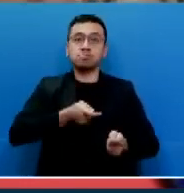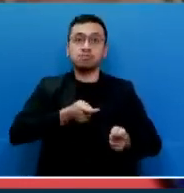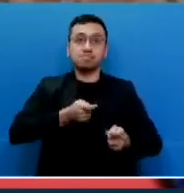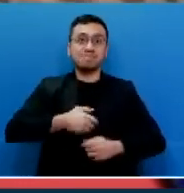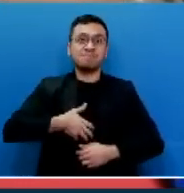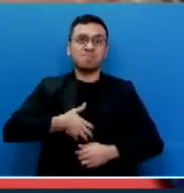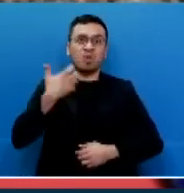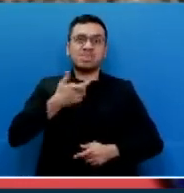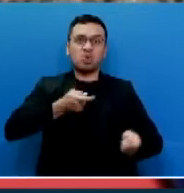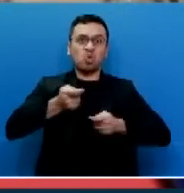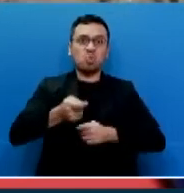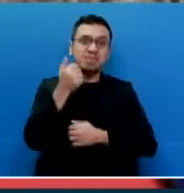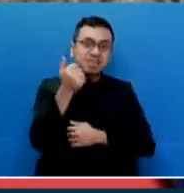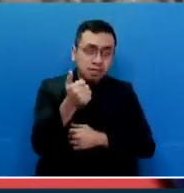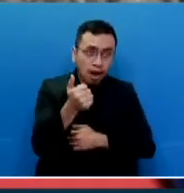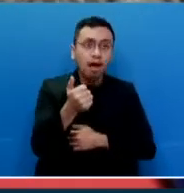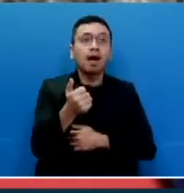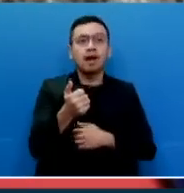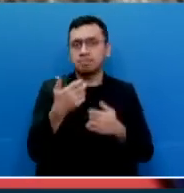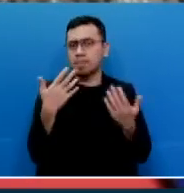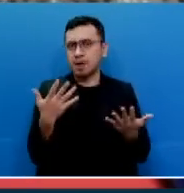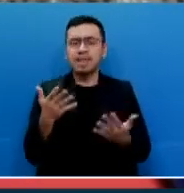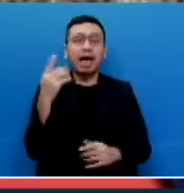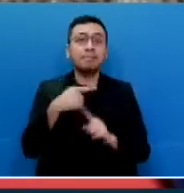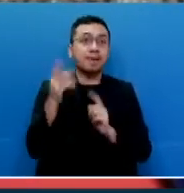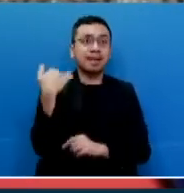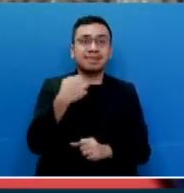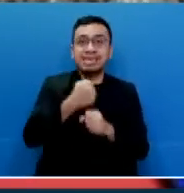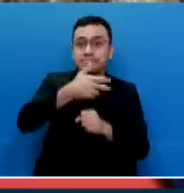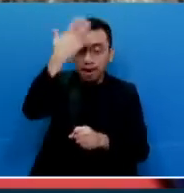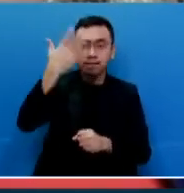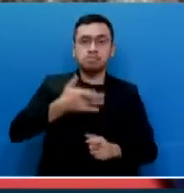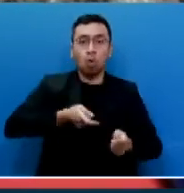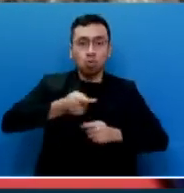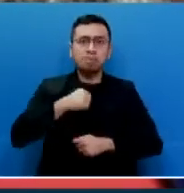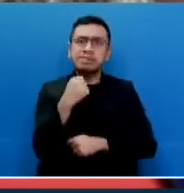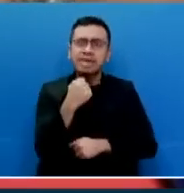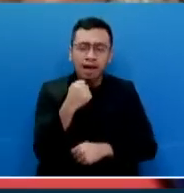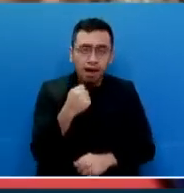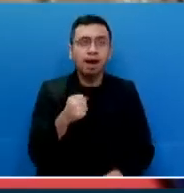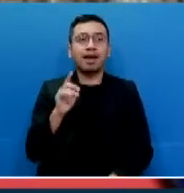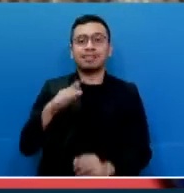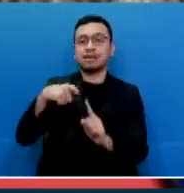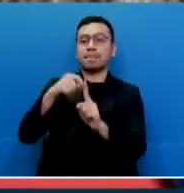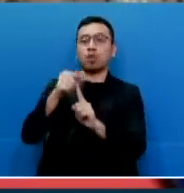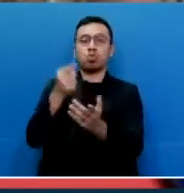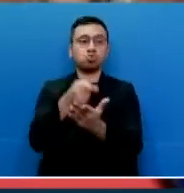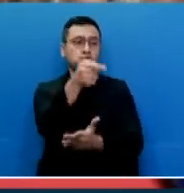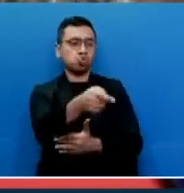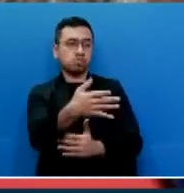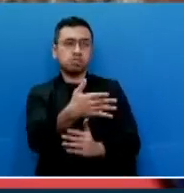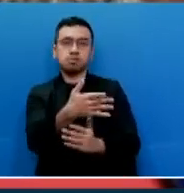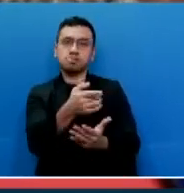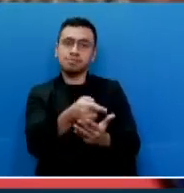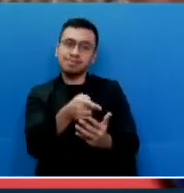yang nanti akan didiskusikan oleh KPU Ya tapi saya melihatnya Bagaimana karakter yang keluar karena orang kan